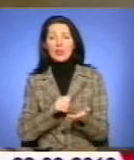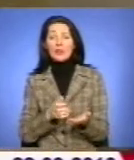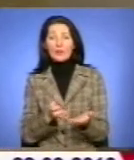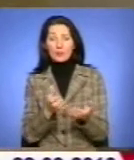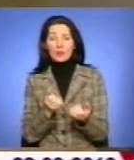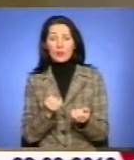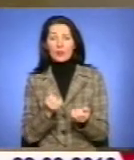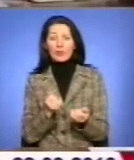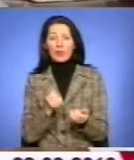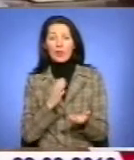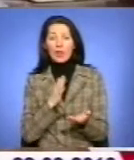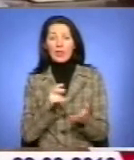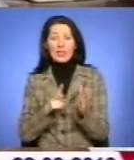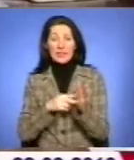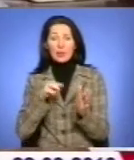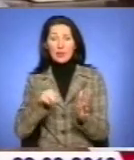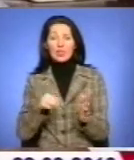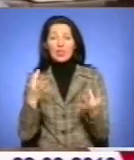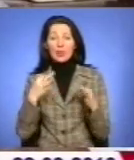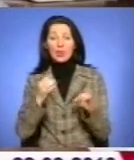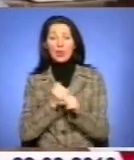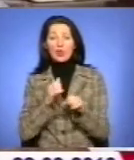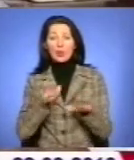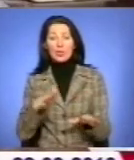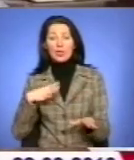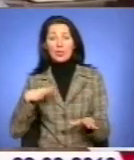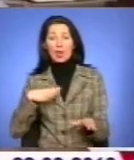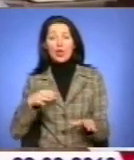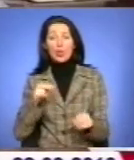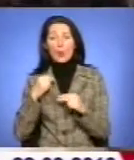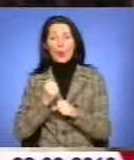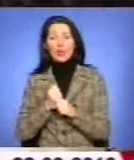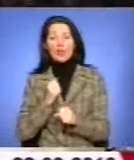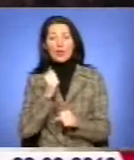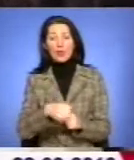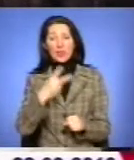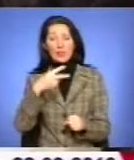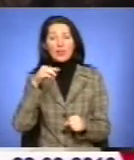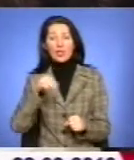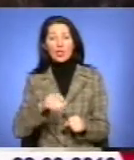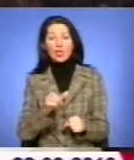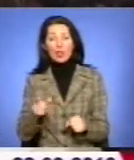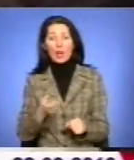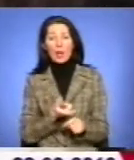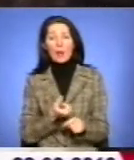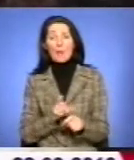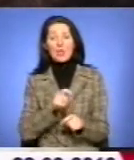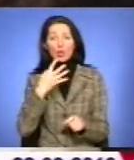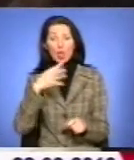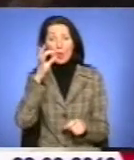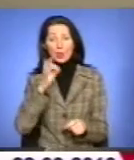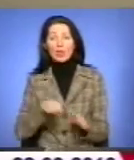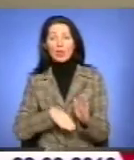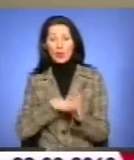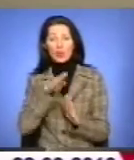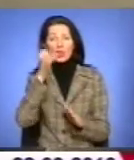7 тисяч вакансій. Чекають на працевлаштування майже 20 тисяч громадян. Більше 40% з них з вищою освітою.